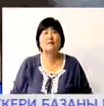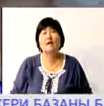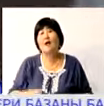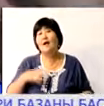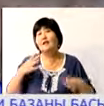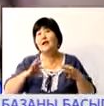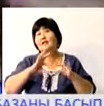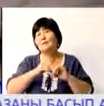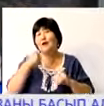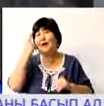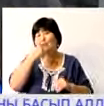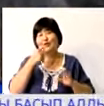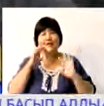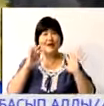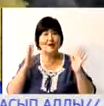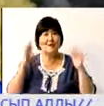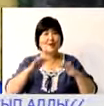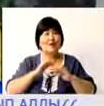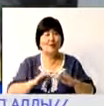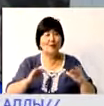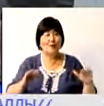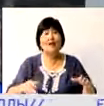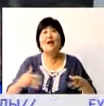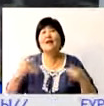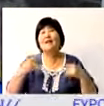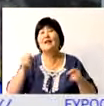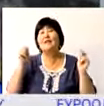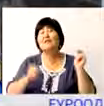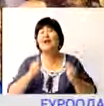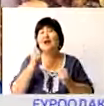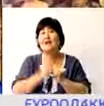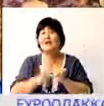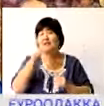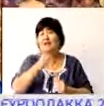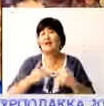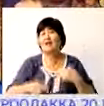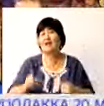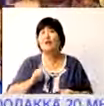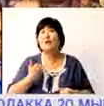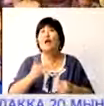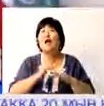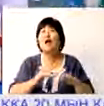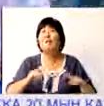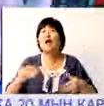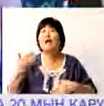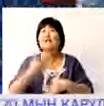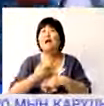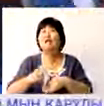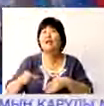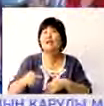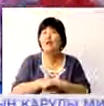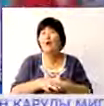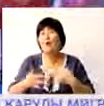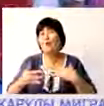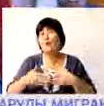Дайындығын пысықтап жүздері балбыл жайнаған өрендер телефестивальді жыл сайын асыға күтеді. Себебі балақайлар сахна тілін меңгеріп,